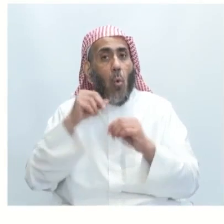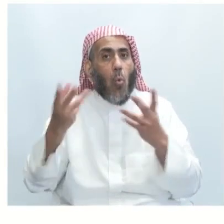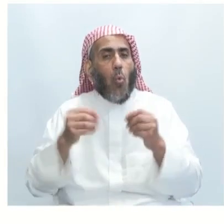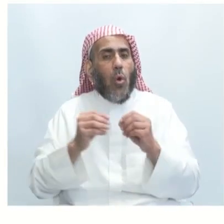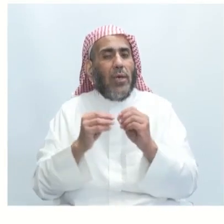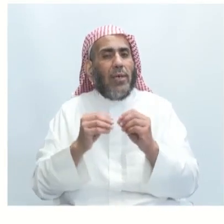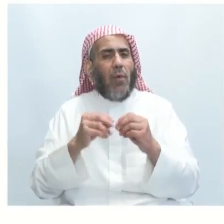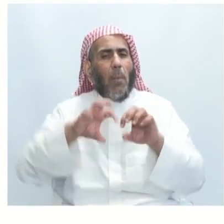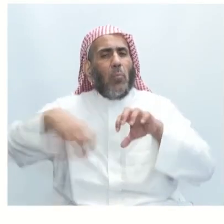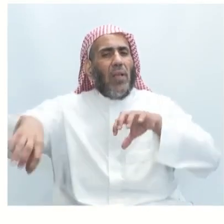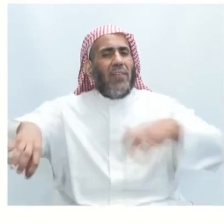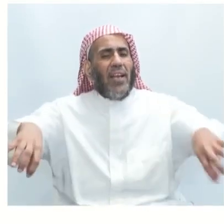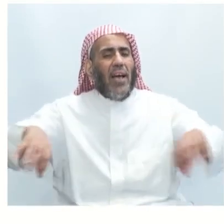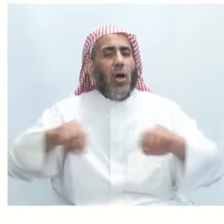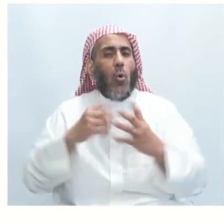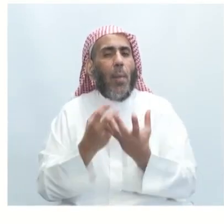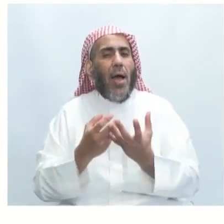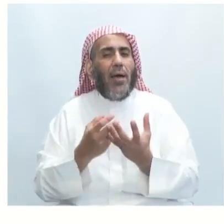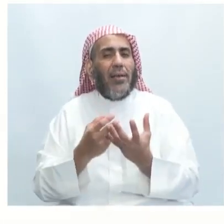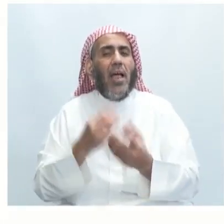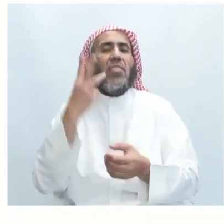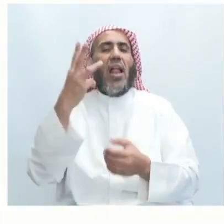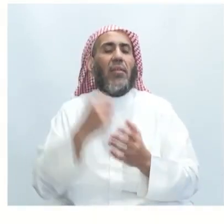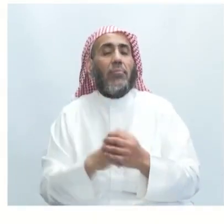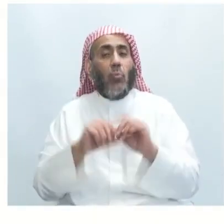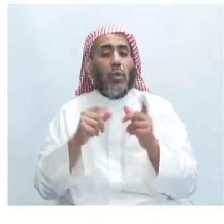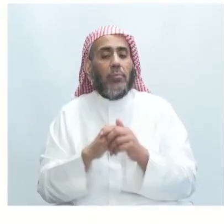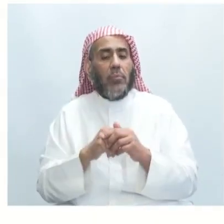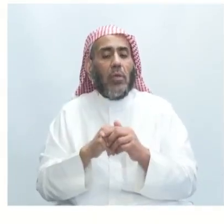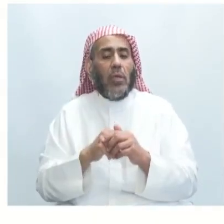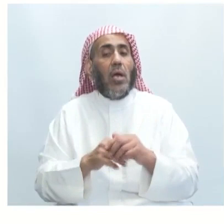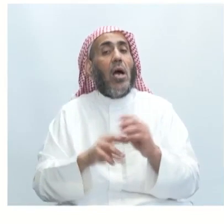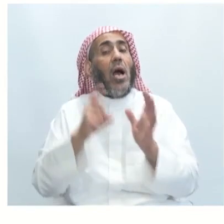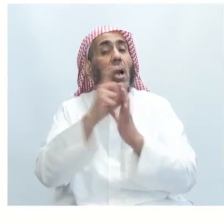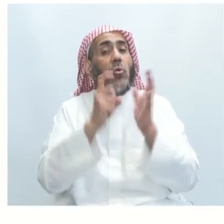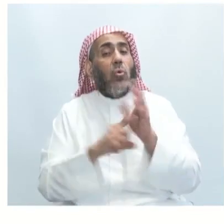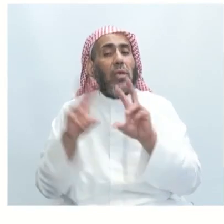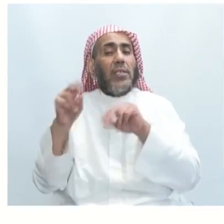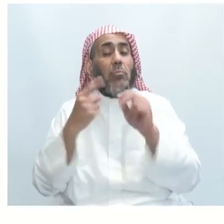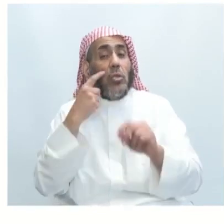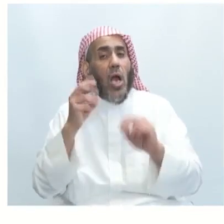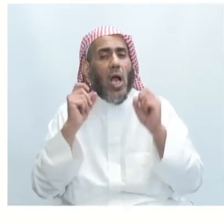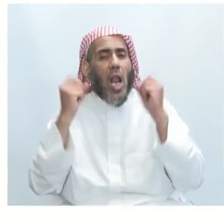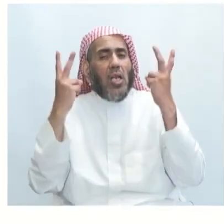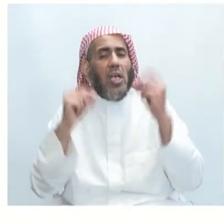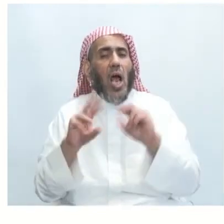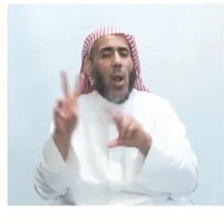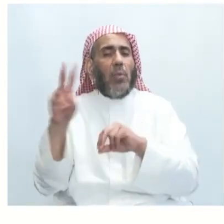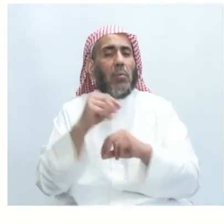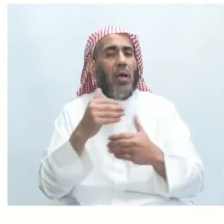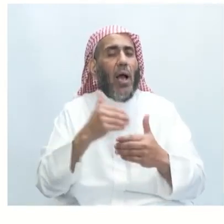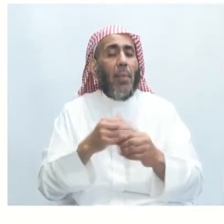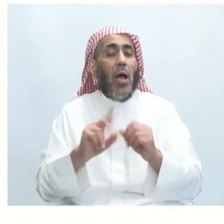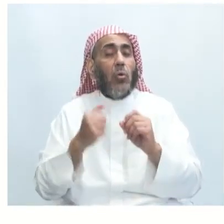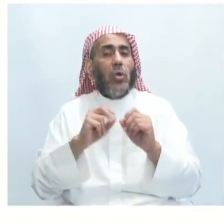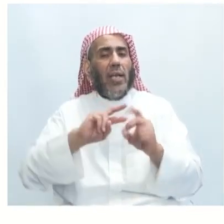م متفرقه كل منها ثلاثه القانون التشابه ادراك الاشياء المتشابهه قبل ان